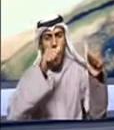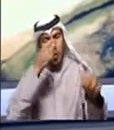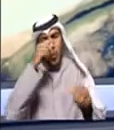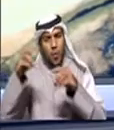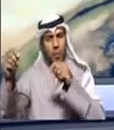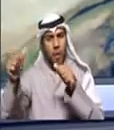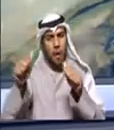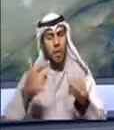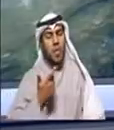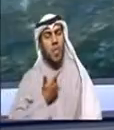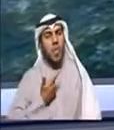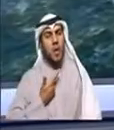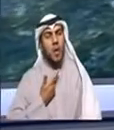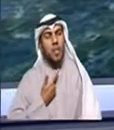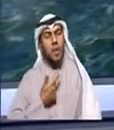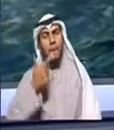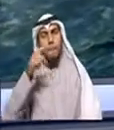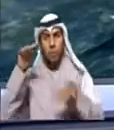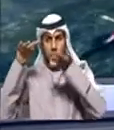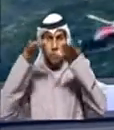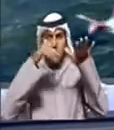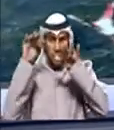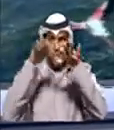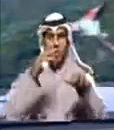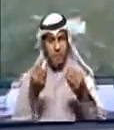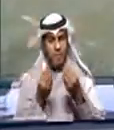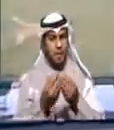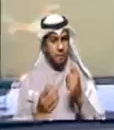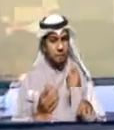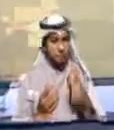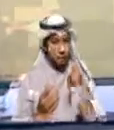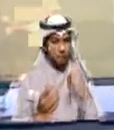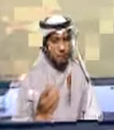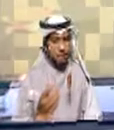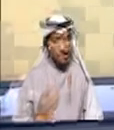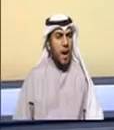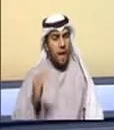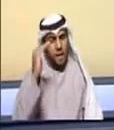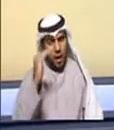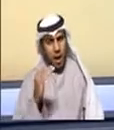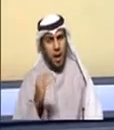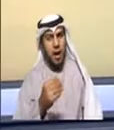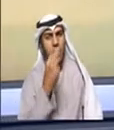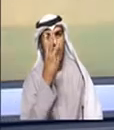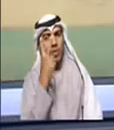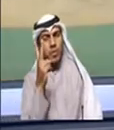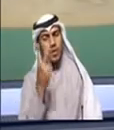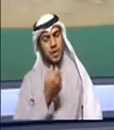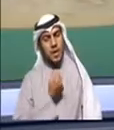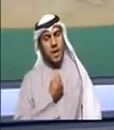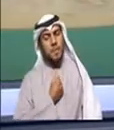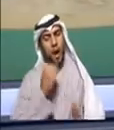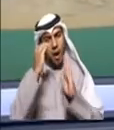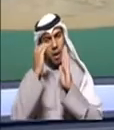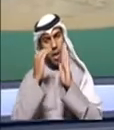المكشوفه فيها الثلاثه مع عبور للشعب سته وعشرين والصغرى سبع درجات الحراره تدريجيه ابتداءا من يوم الى اربعه مع